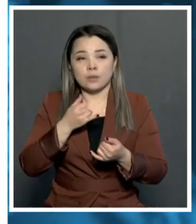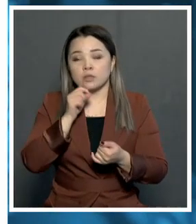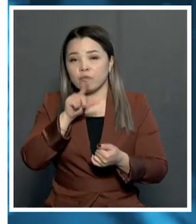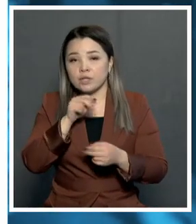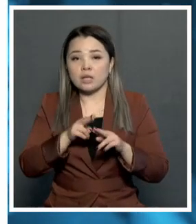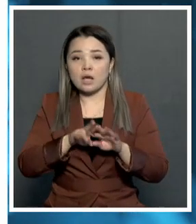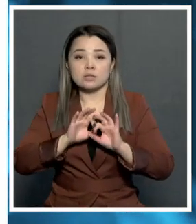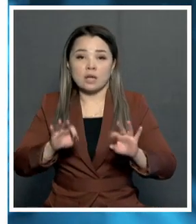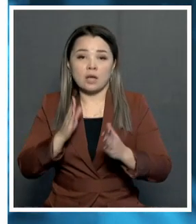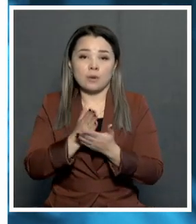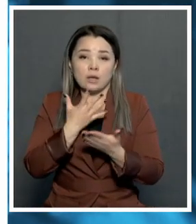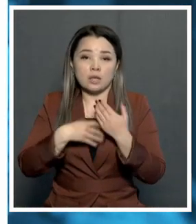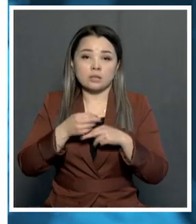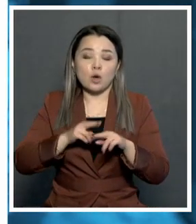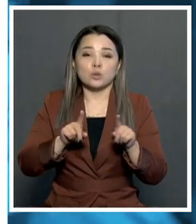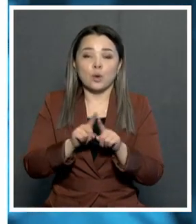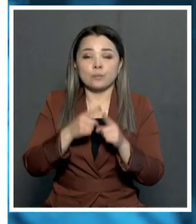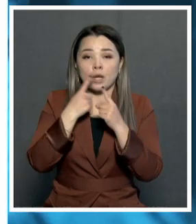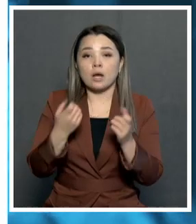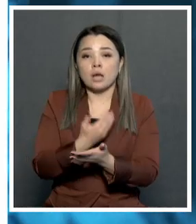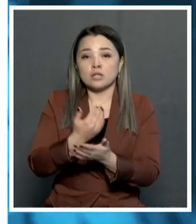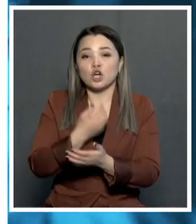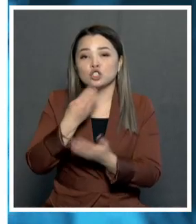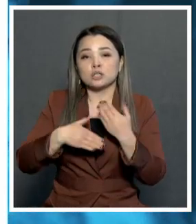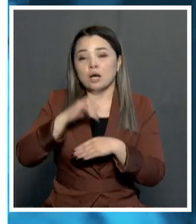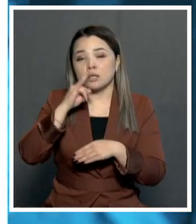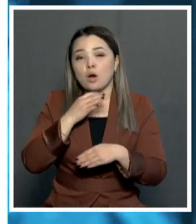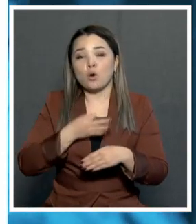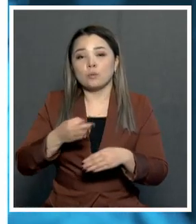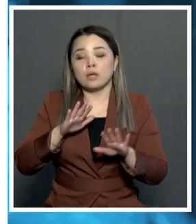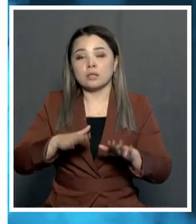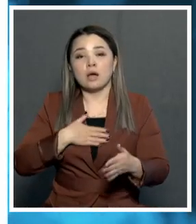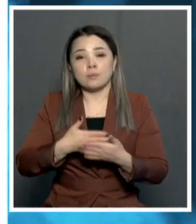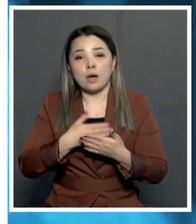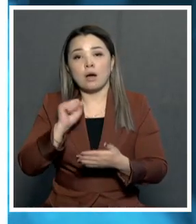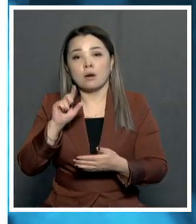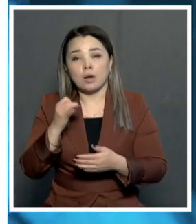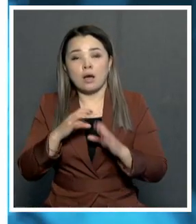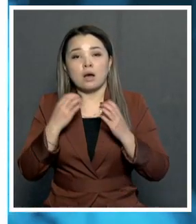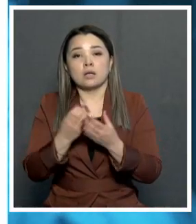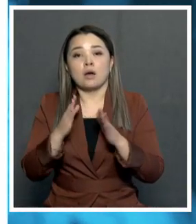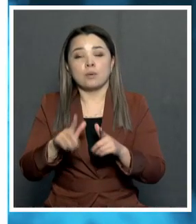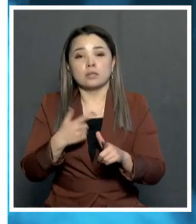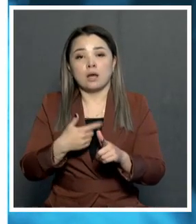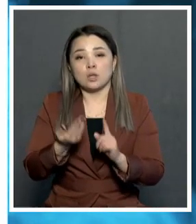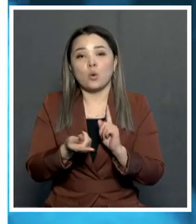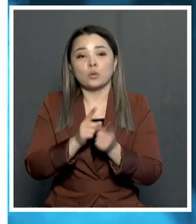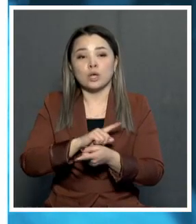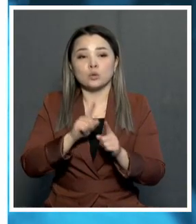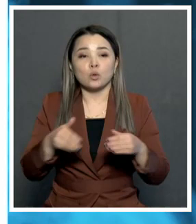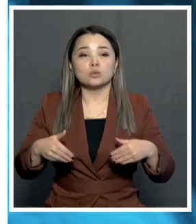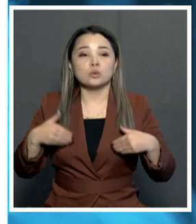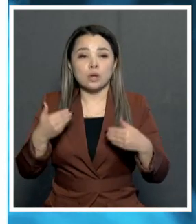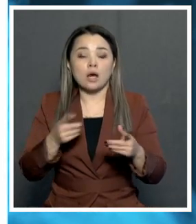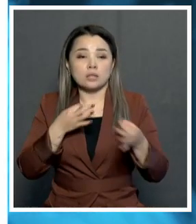Оның әлеуметтік желілер мен бұқаралық ақпарат құралдарында Шығыс Қазақстан облысы белсенділерінің Абай арена стадионының атауын өзгерту туралы